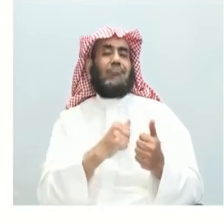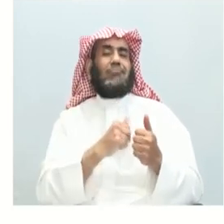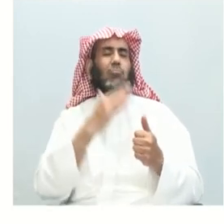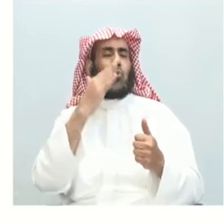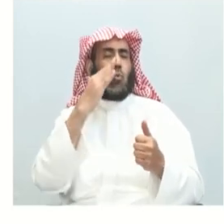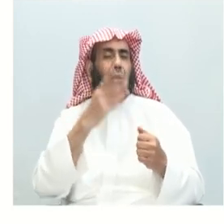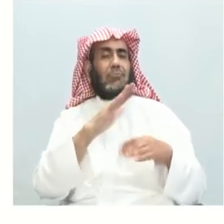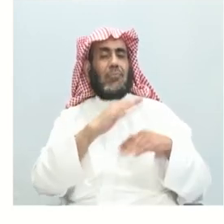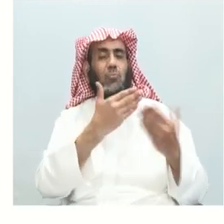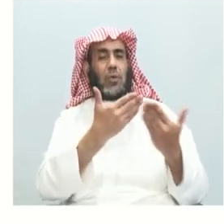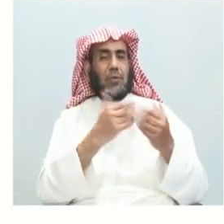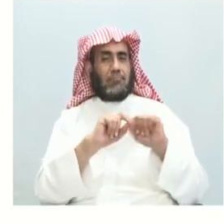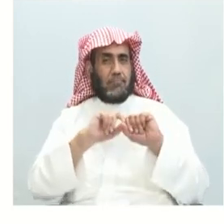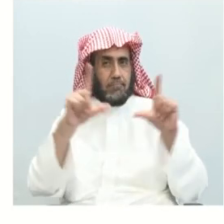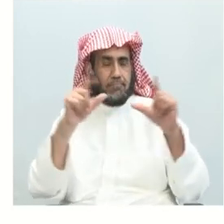مساعدته